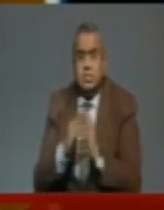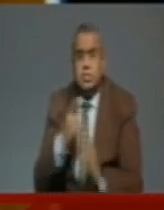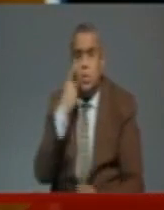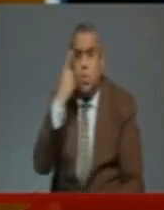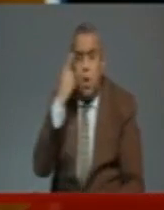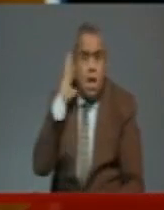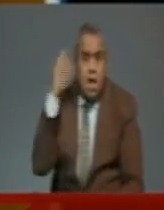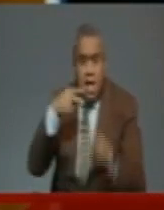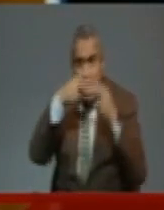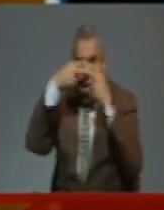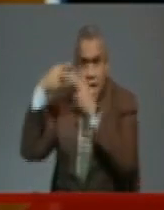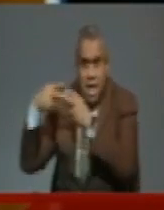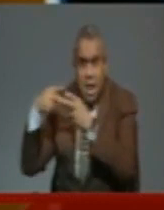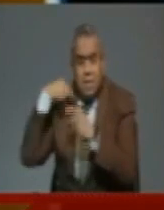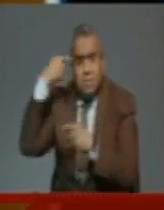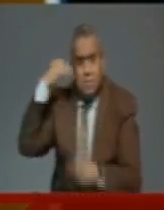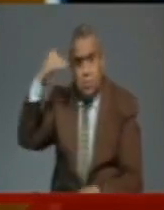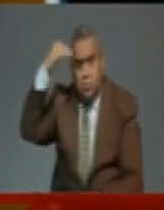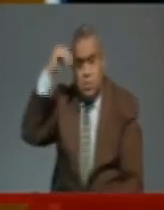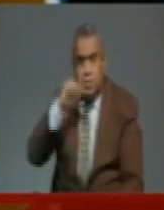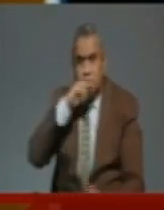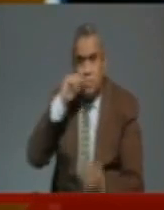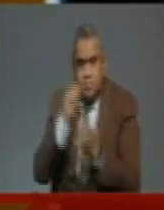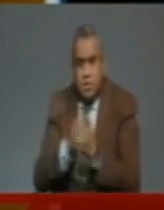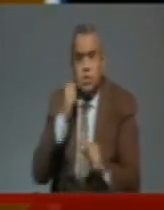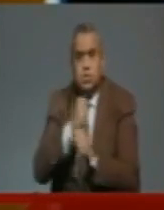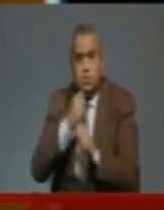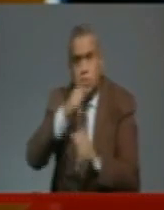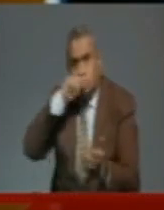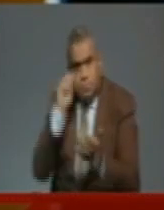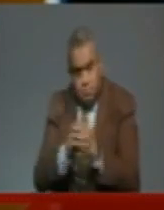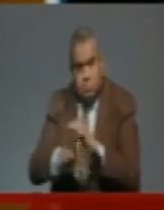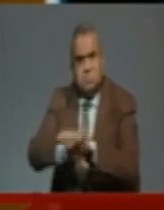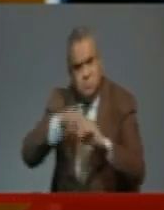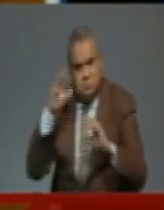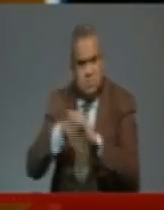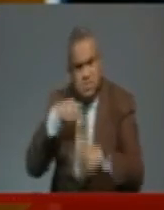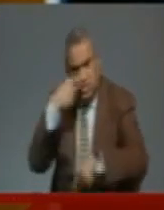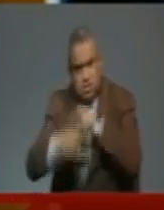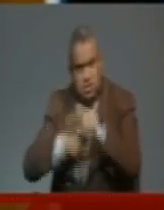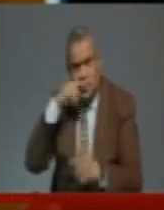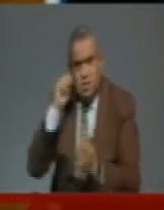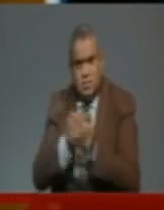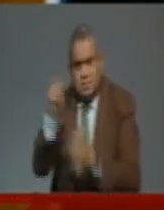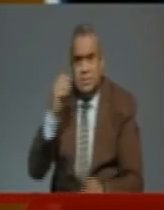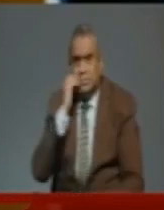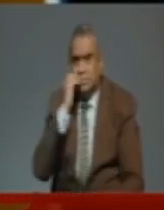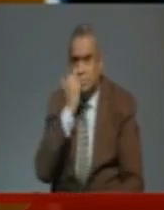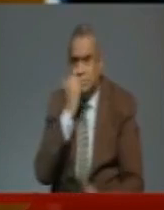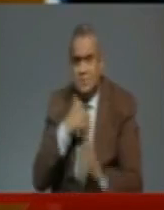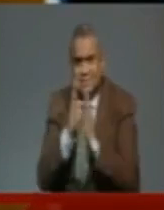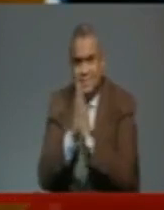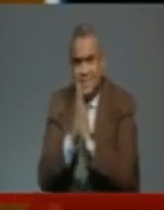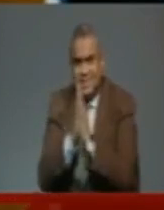بتحلم وعندها طموحات ولكن بتنفذ هذه الطموحات وهذه الاحلام. قال لي انت، انا اسف يا فندم، انا يعني لا